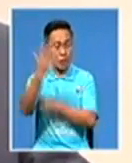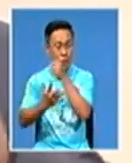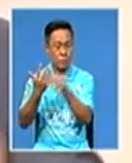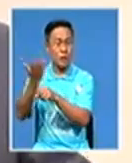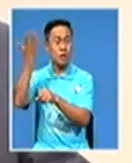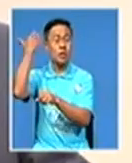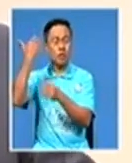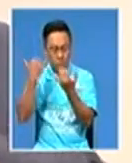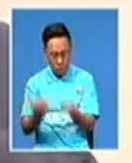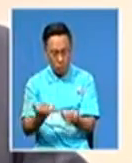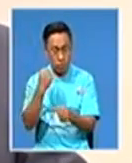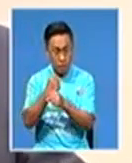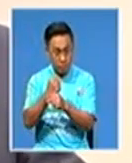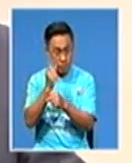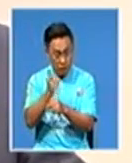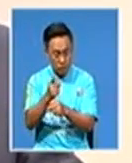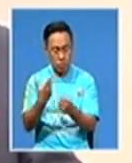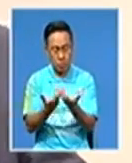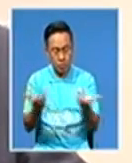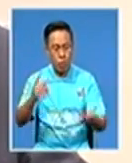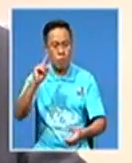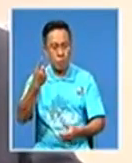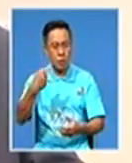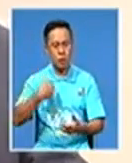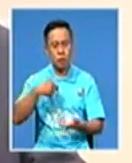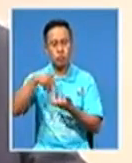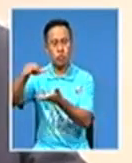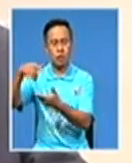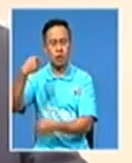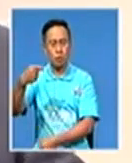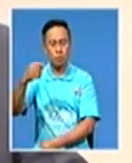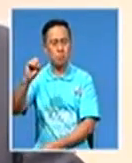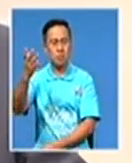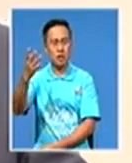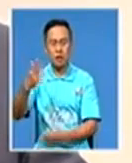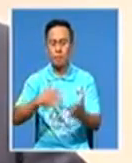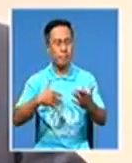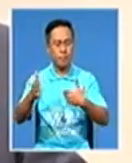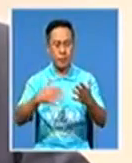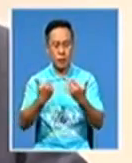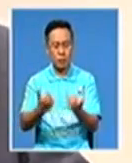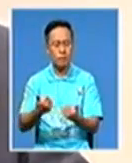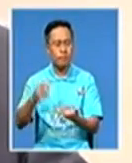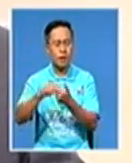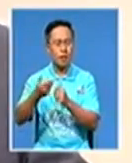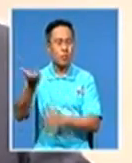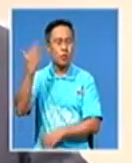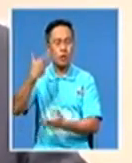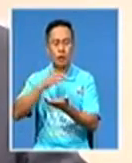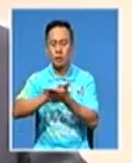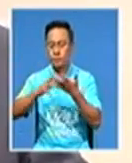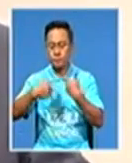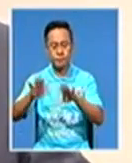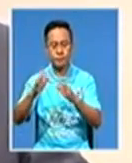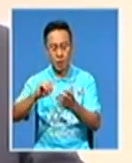เราจะมีสินค้าตัวใหม่มาทดแทนตัวเก่าแล้วยอดส่งออกเราคงไม่ติดลบอย่างนี้นะแต่ไม่เป็นไรมันผ่านไปแล้วผ่านไปเราเ